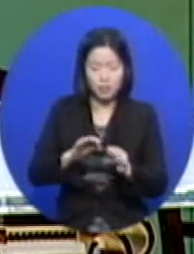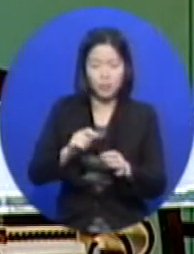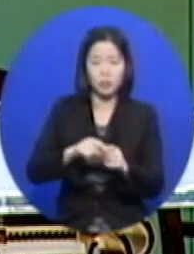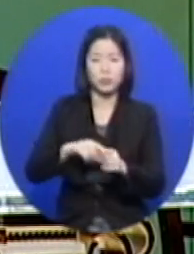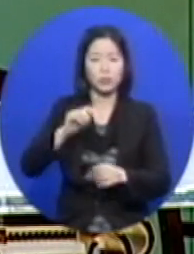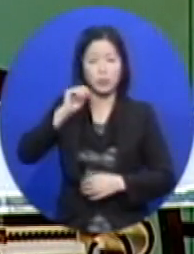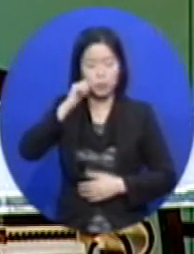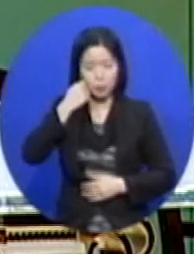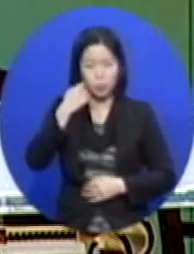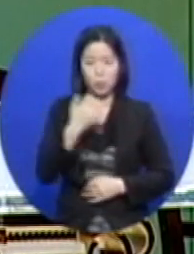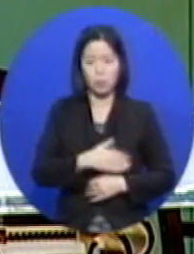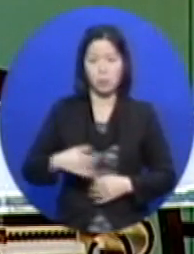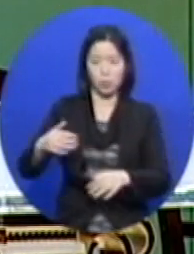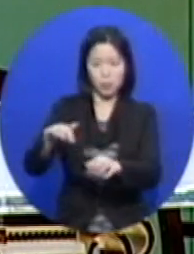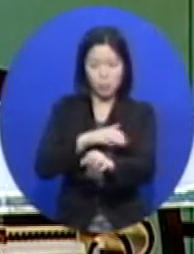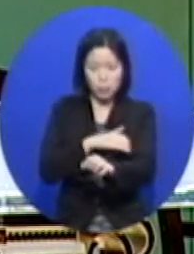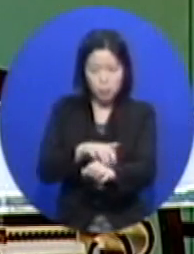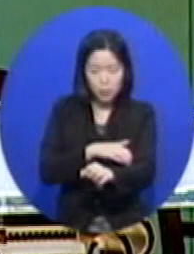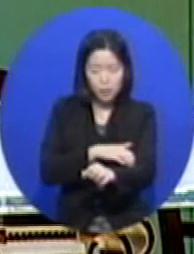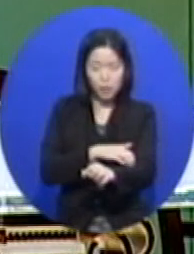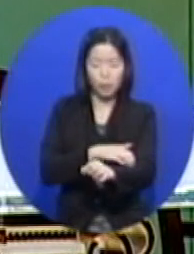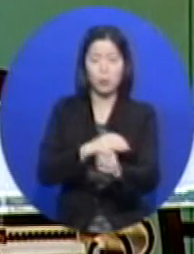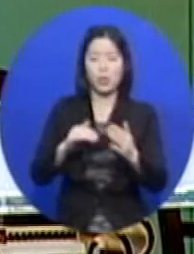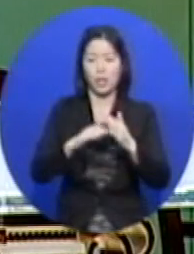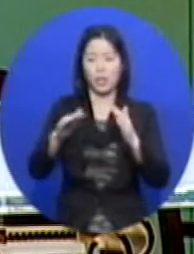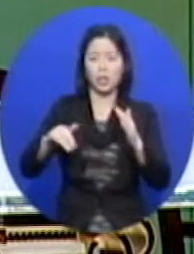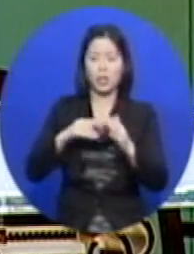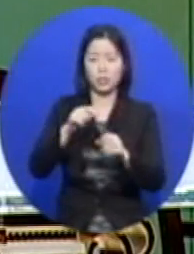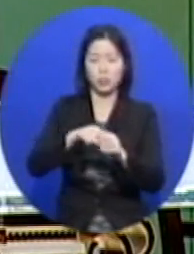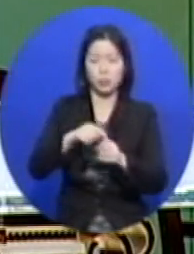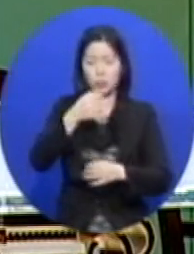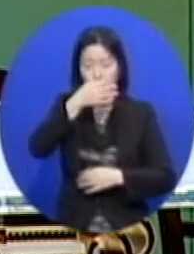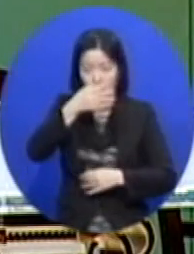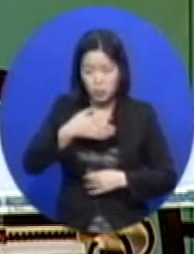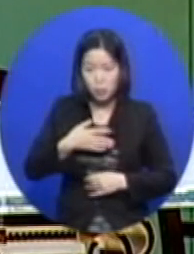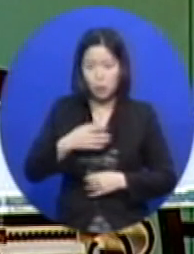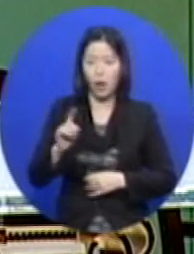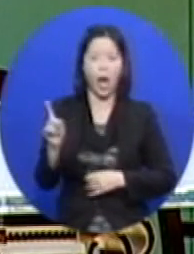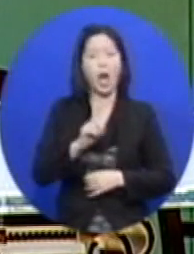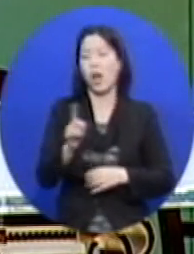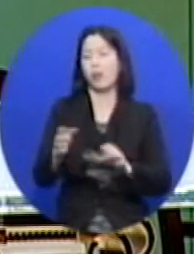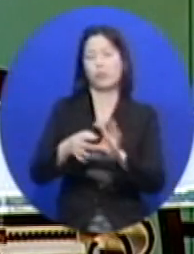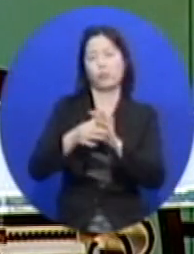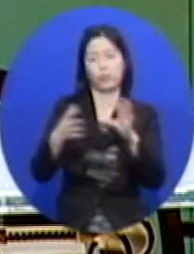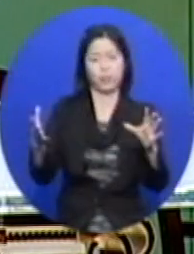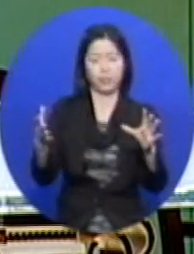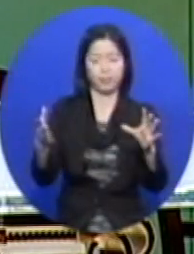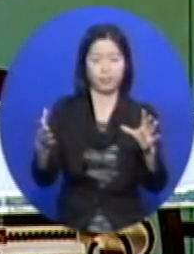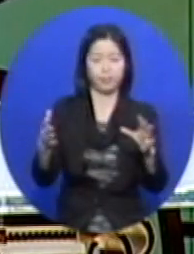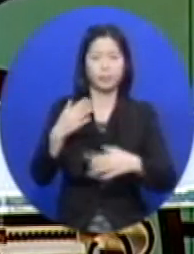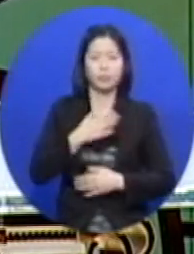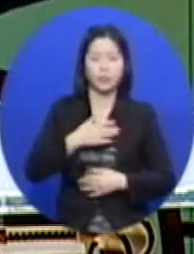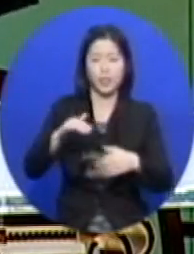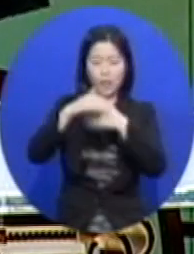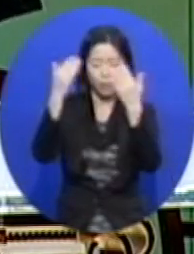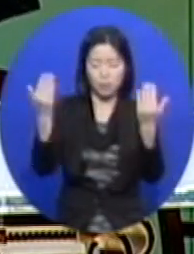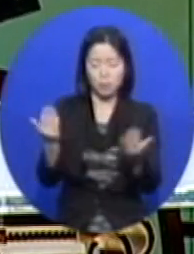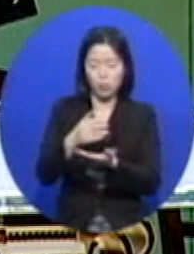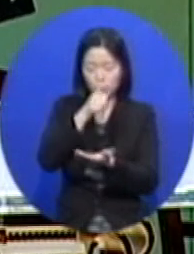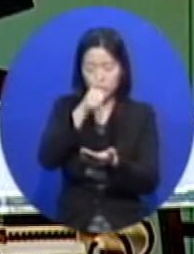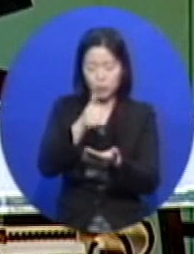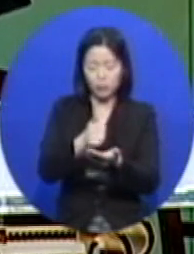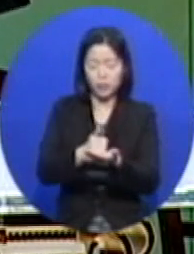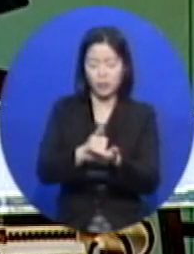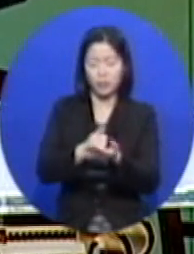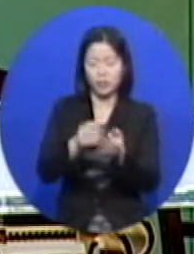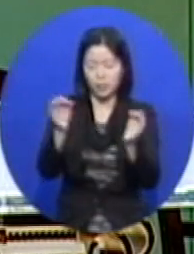내가 몸이 불편하고 가정적으로 좀 힘들고 아무 상관 없어요 내 모든 죄 다시 써진 것만